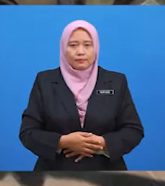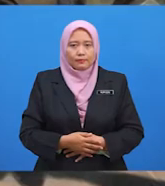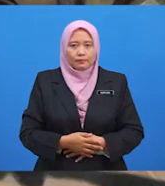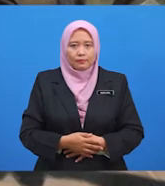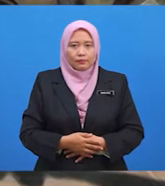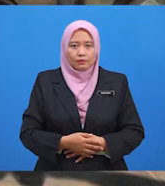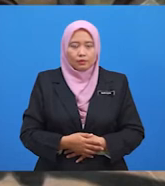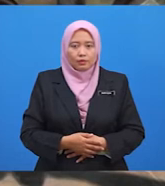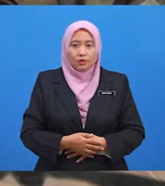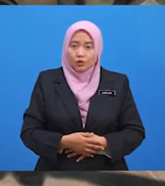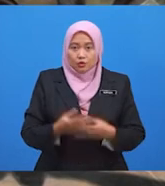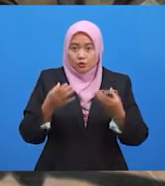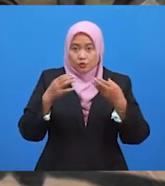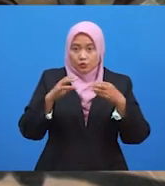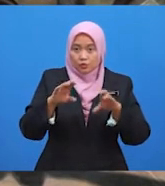Cuba murid lihat.